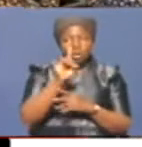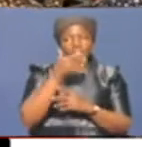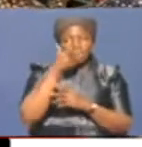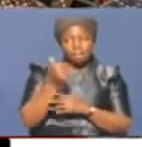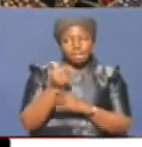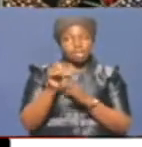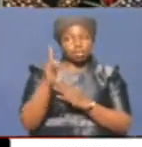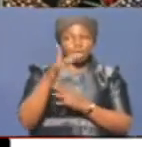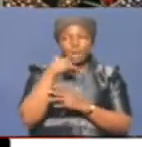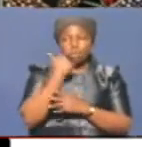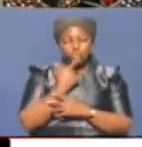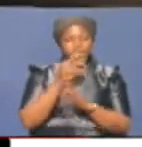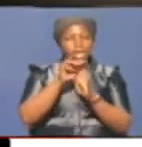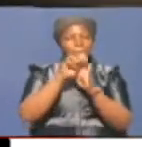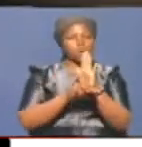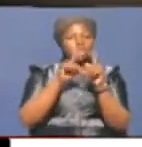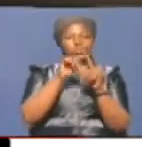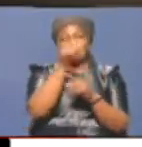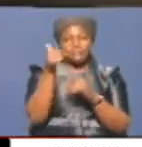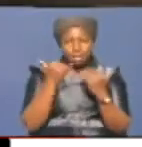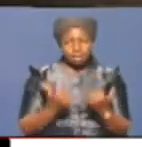kwa wanasheria chipukizi.